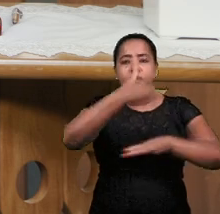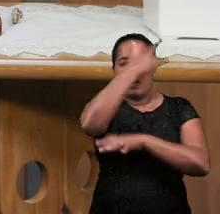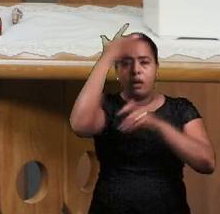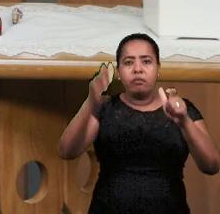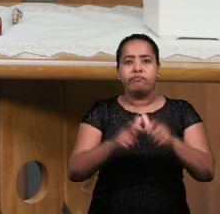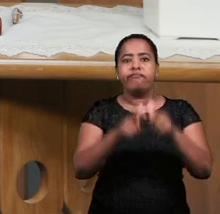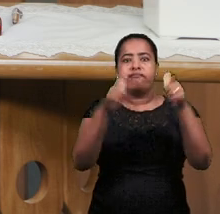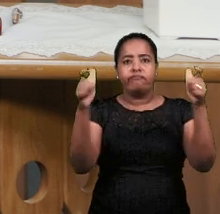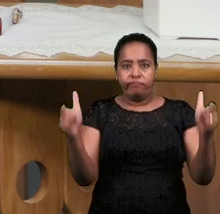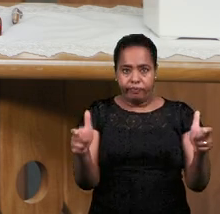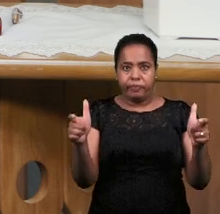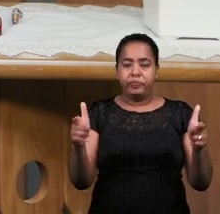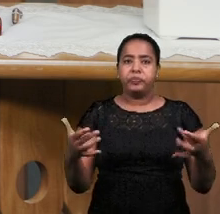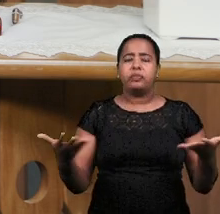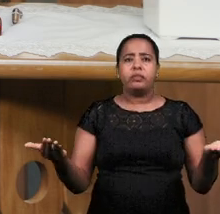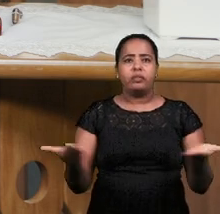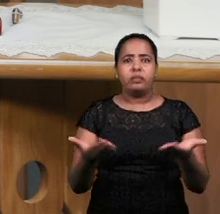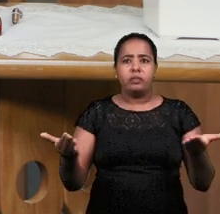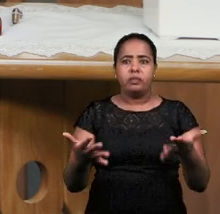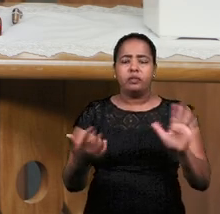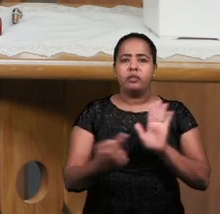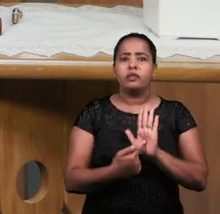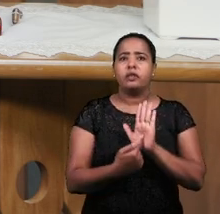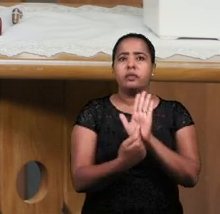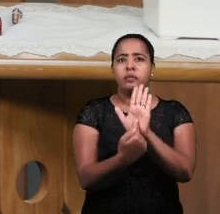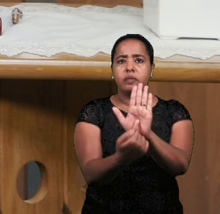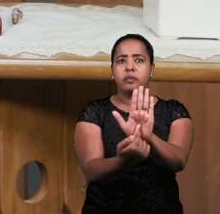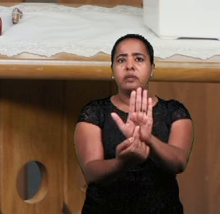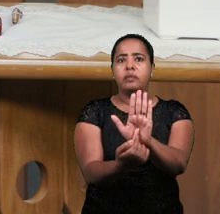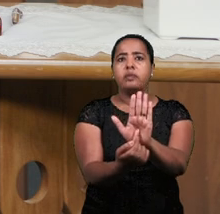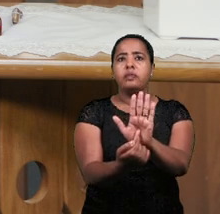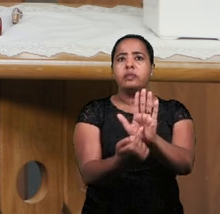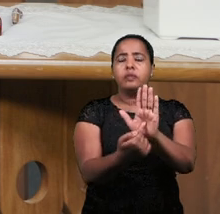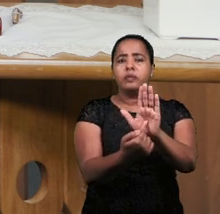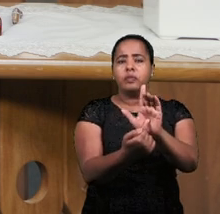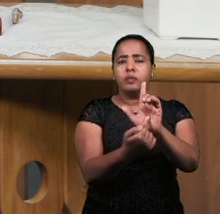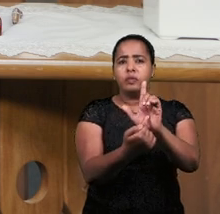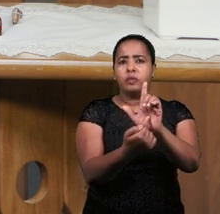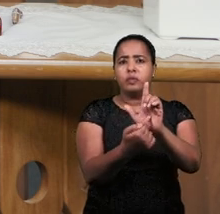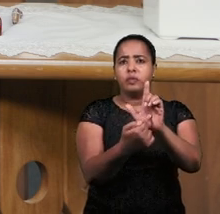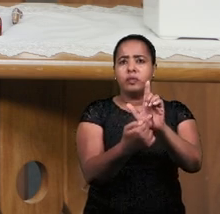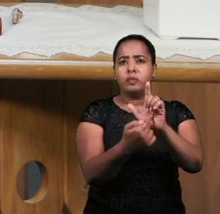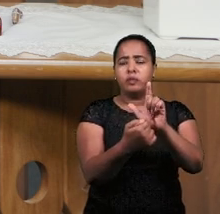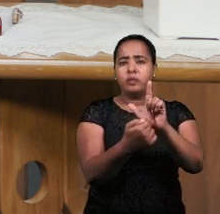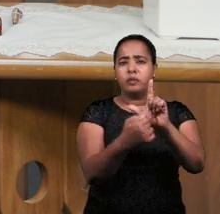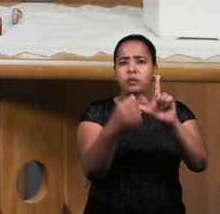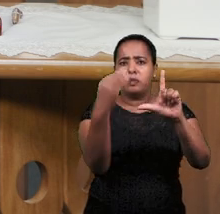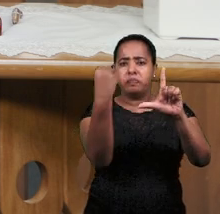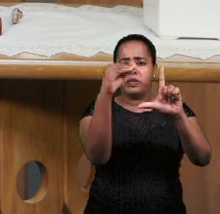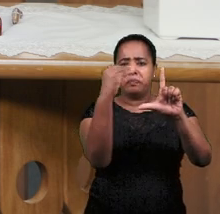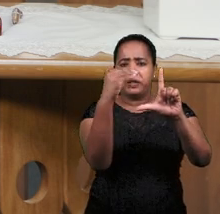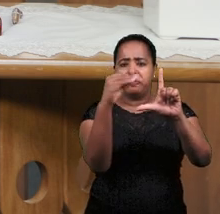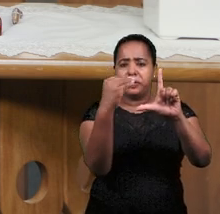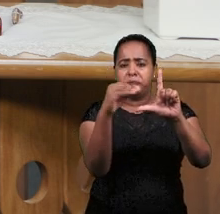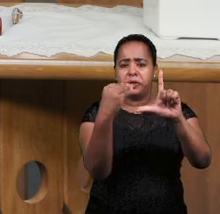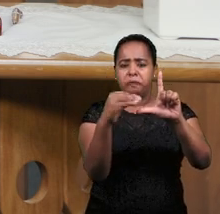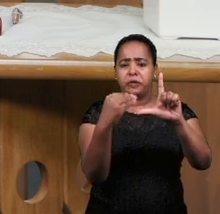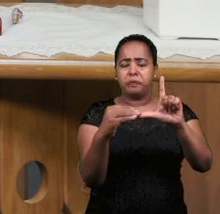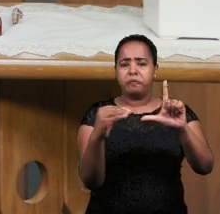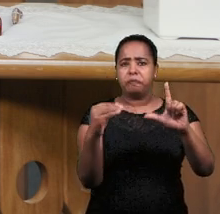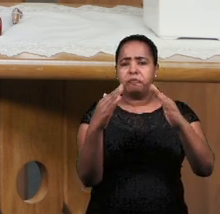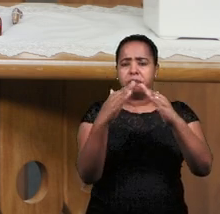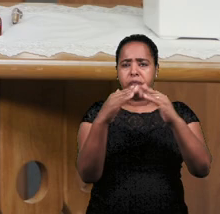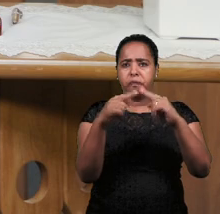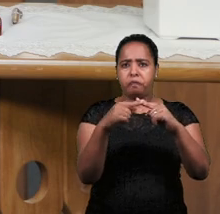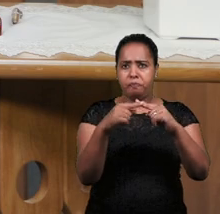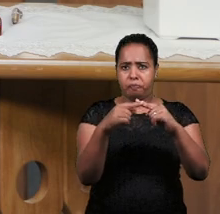possible. Et nous allons ici parler sur la programmation de l'Église chrétienne Maranatha